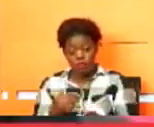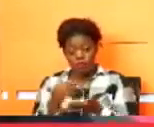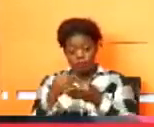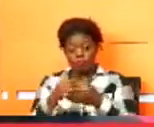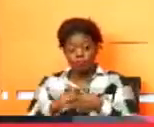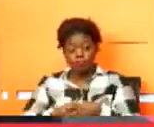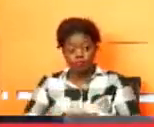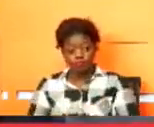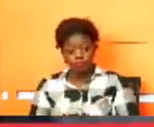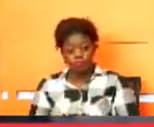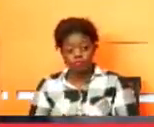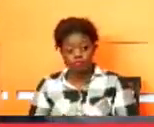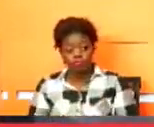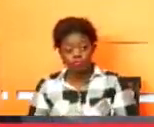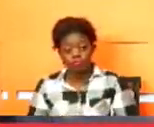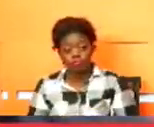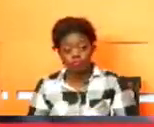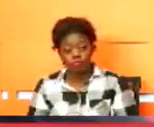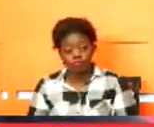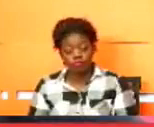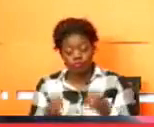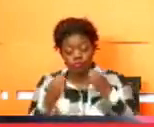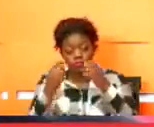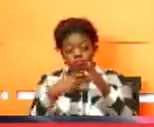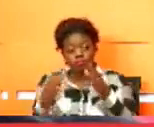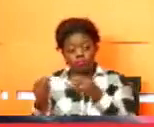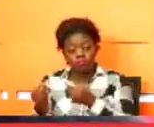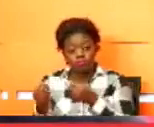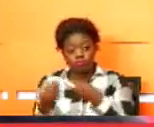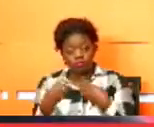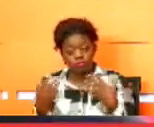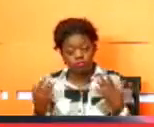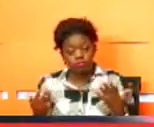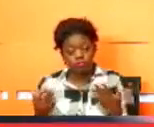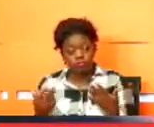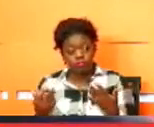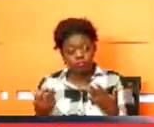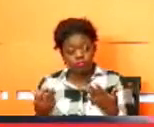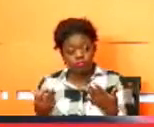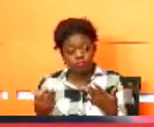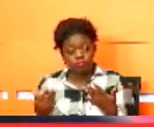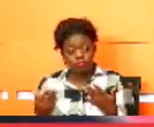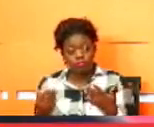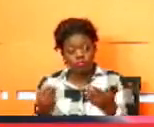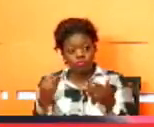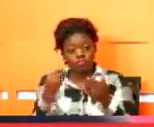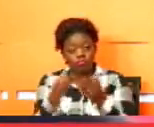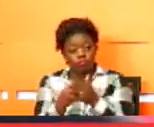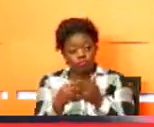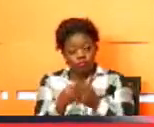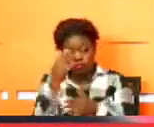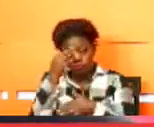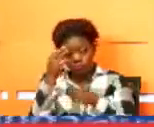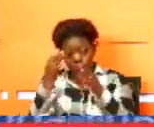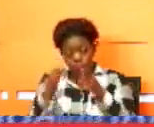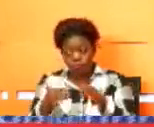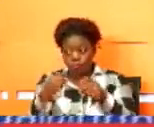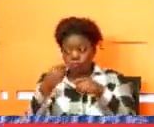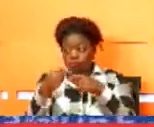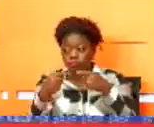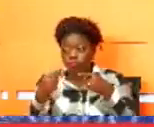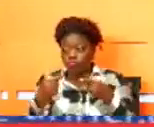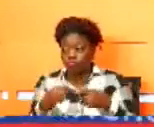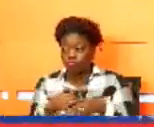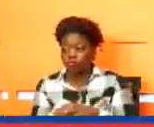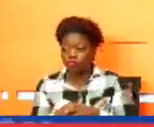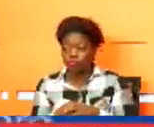okubayamba. And they told him to bring another more people to pay that money so that his things will move. Abdi